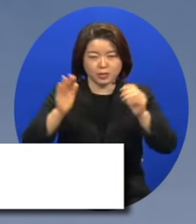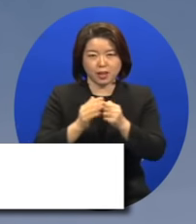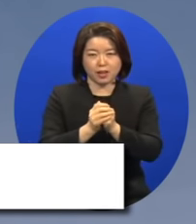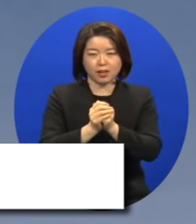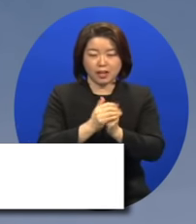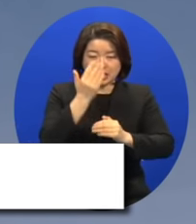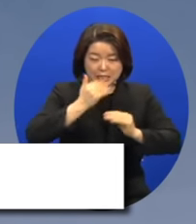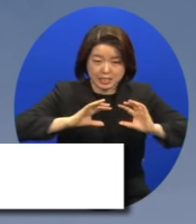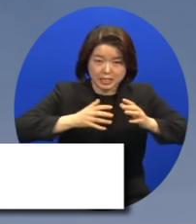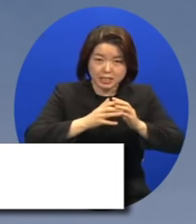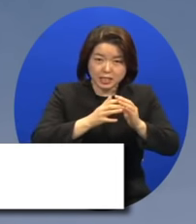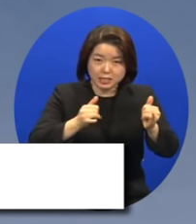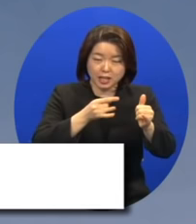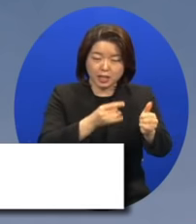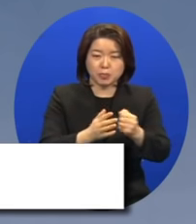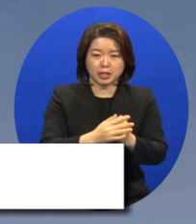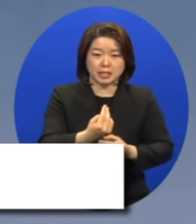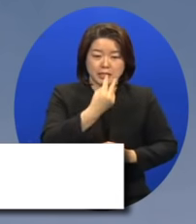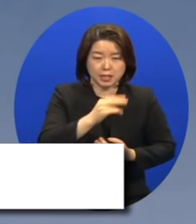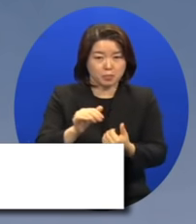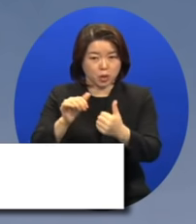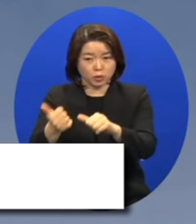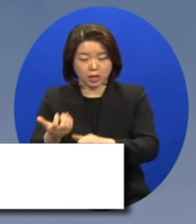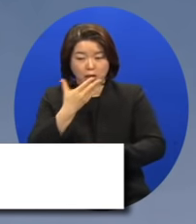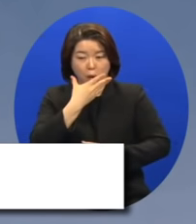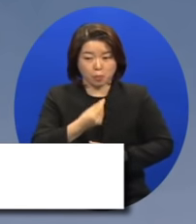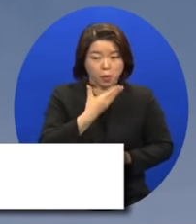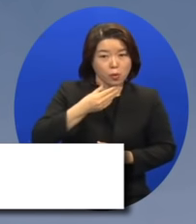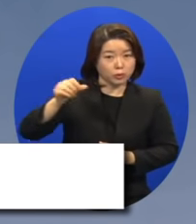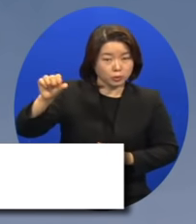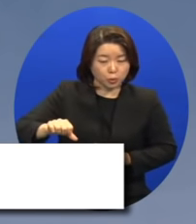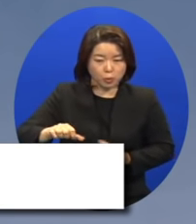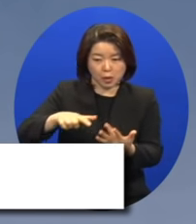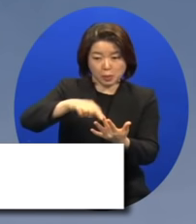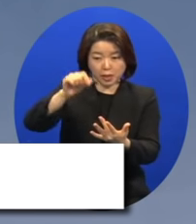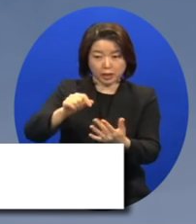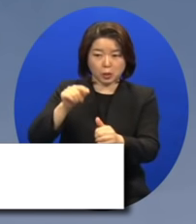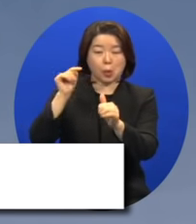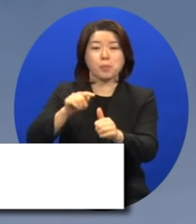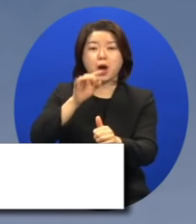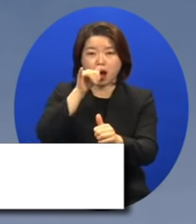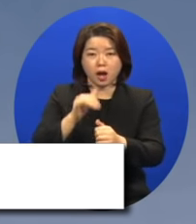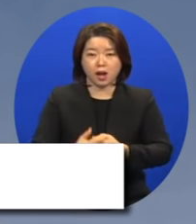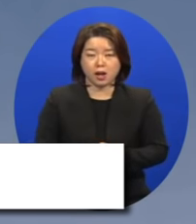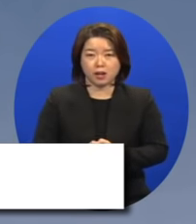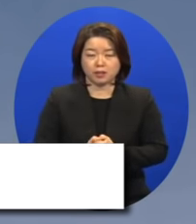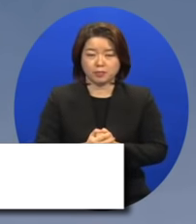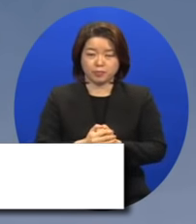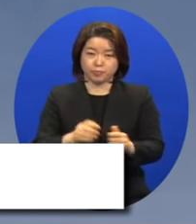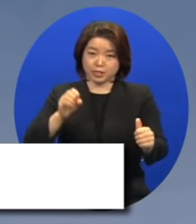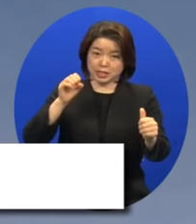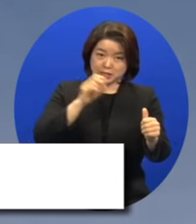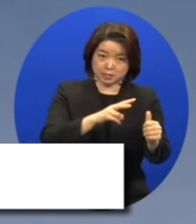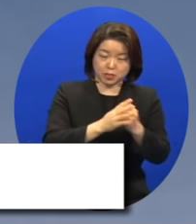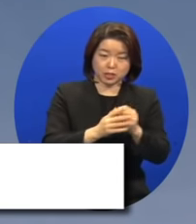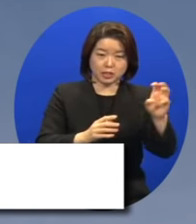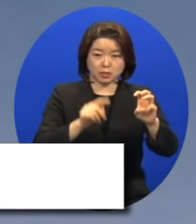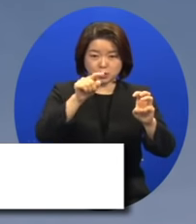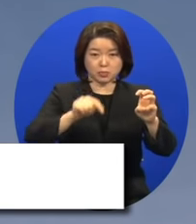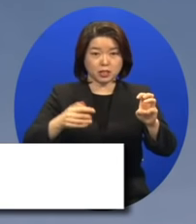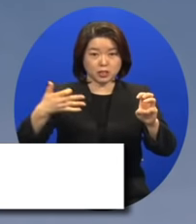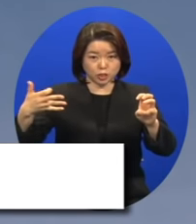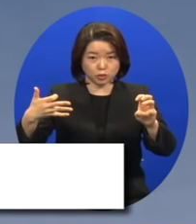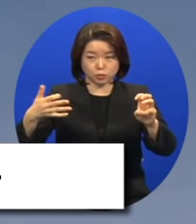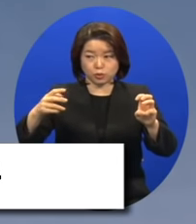이스라엘백성에게 삶과죽음,축복과저주중에서선택하라고말했다. 이것은신명기30장